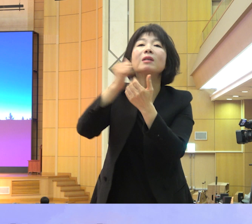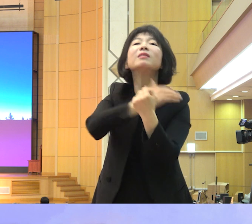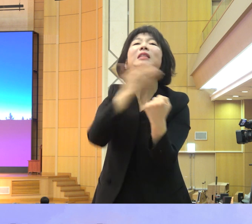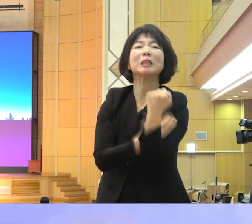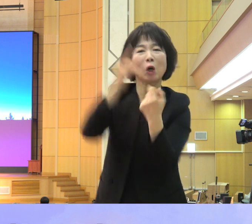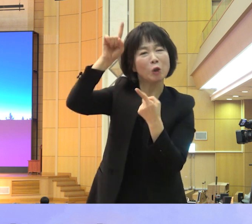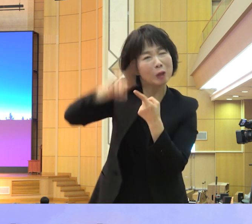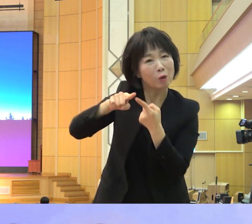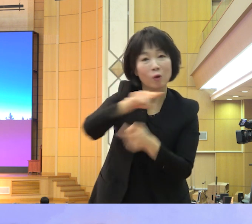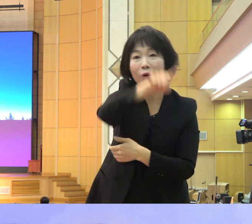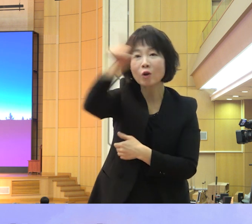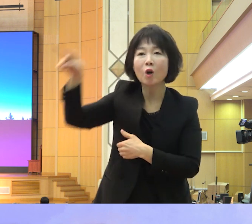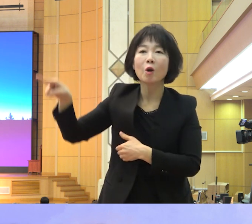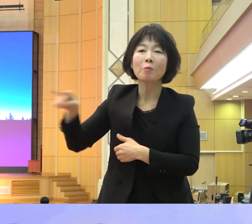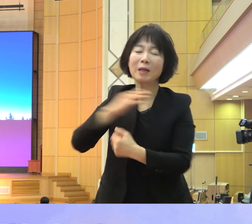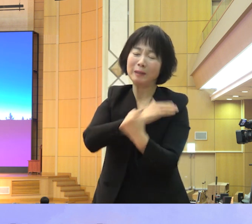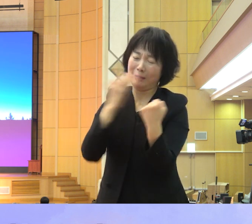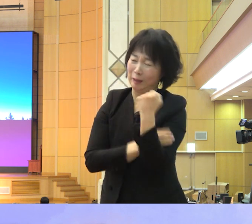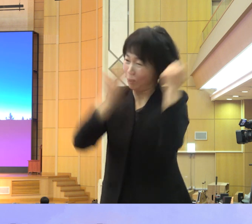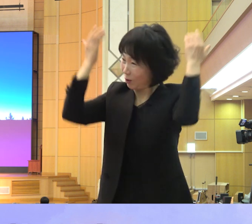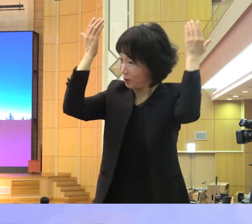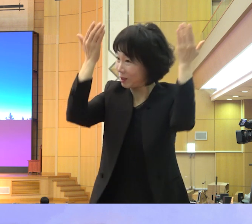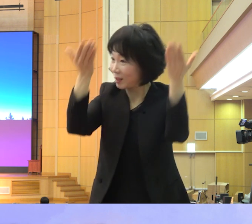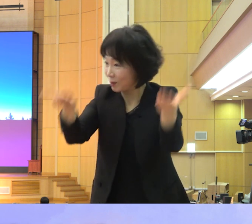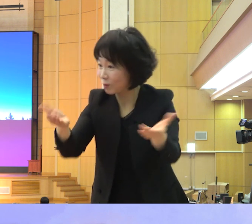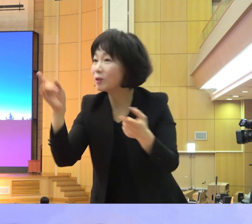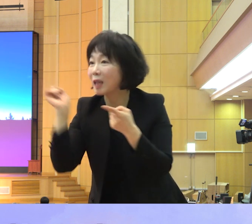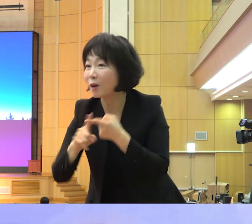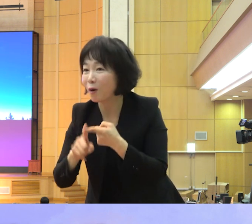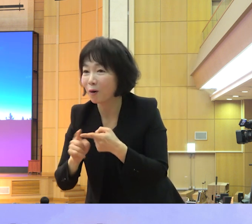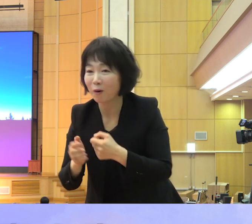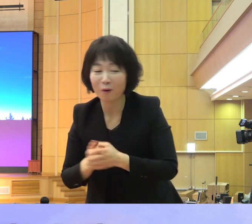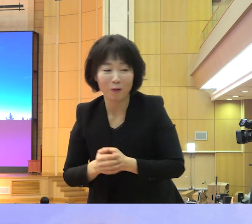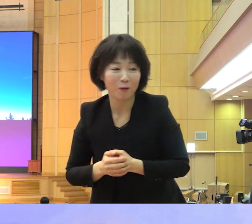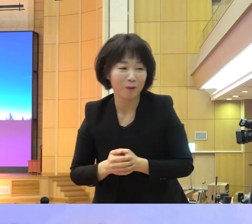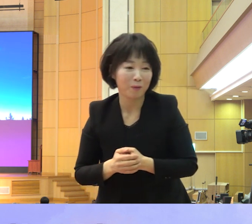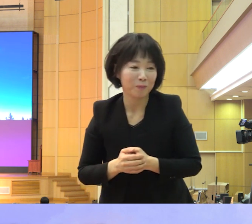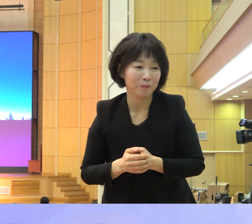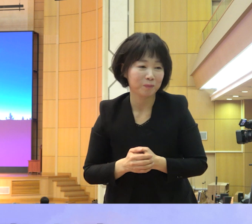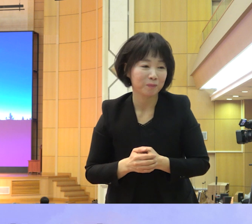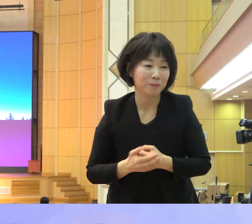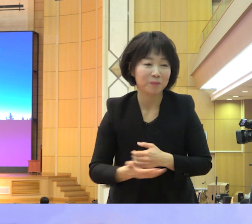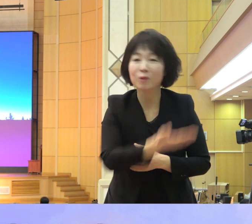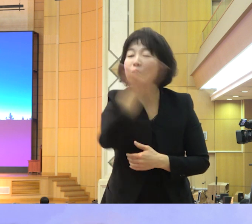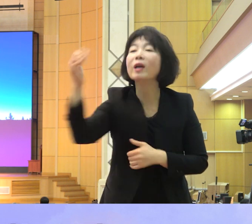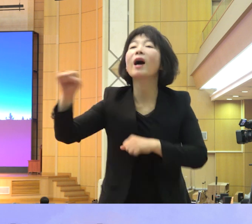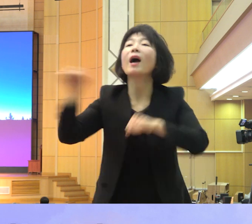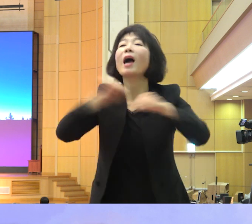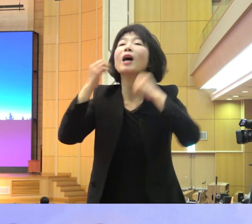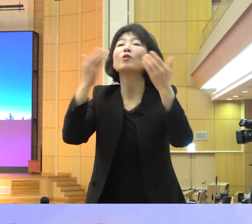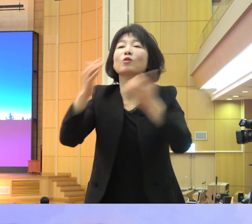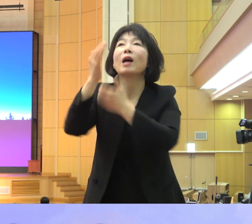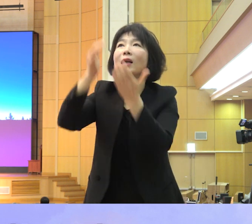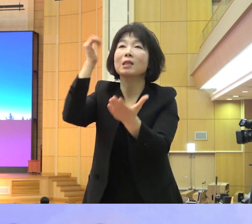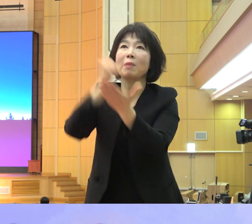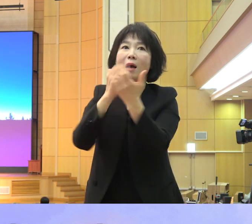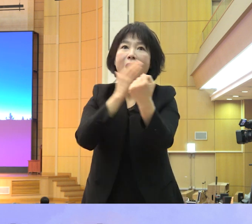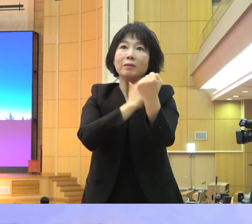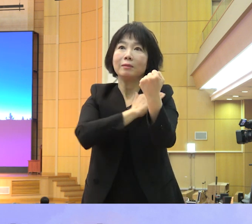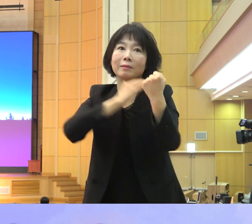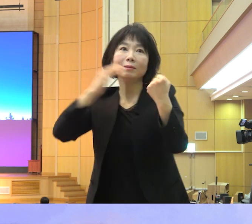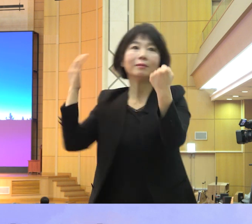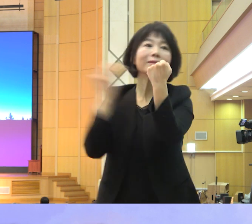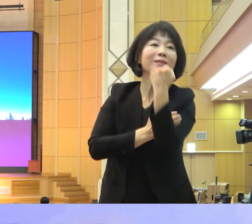그랬어요. 우리에게 역사하는 능력대로. 그러니까 오늘 제목도 우리에게 역사하는 능력이라는